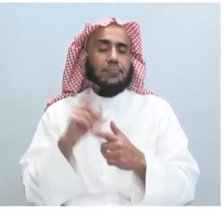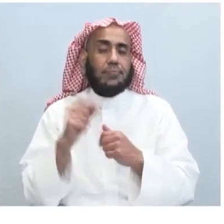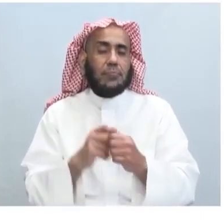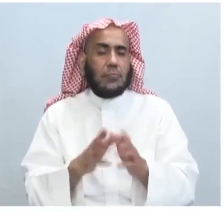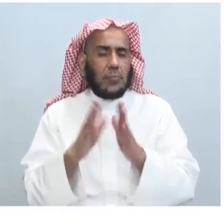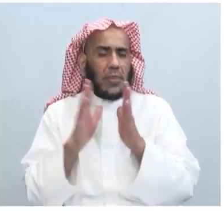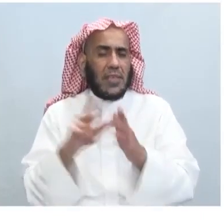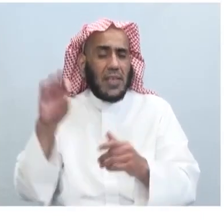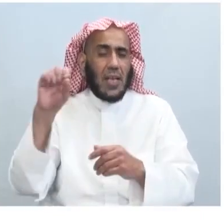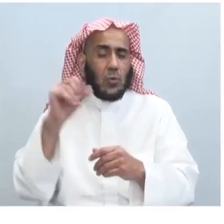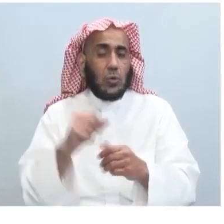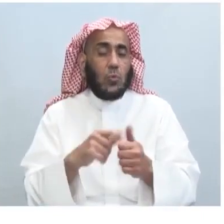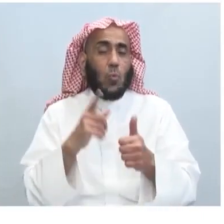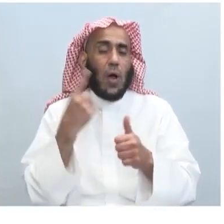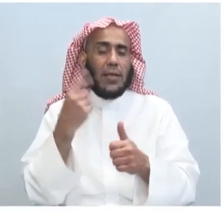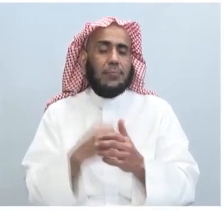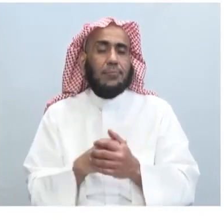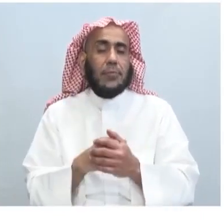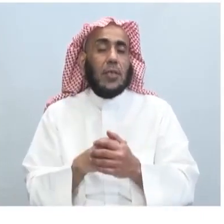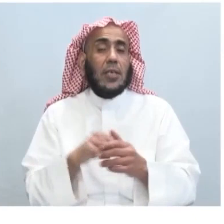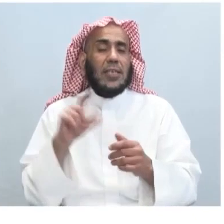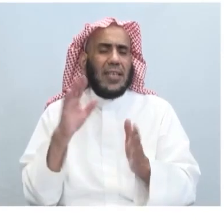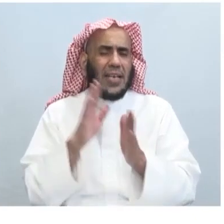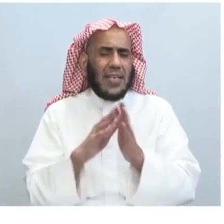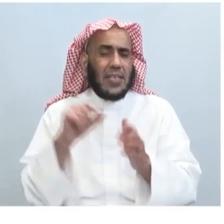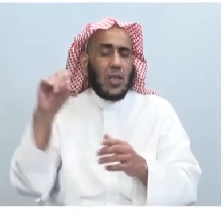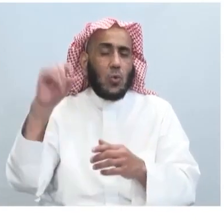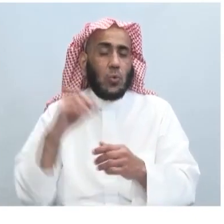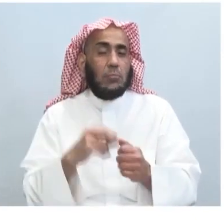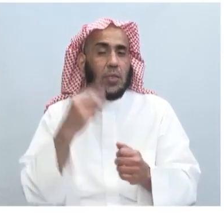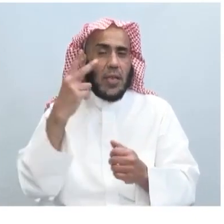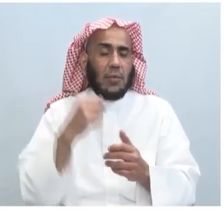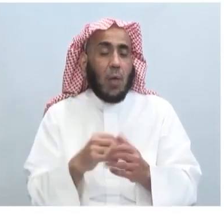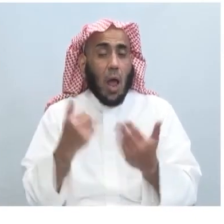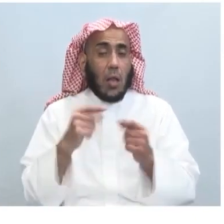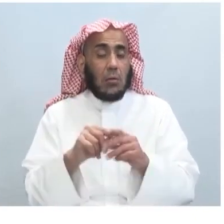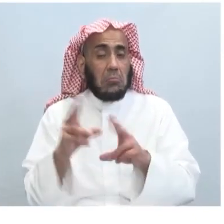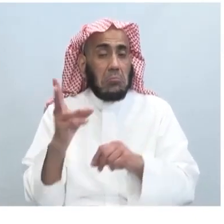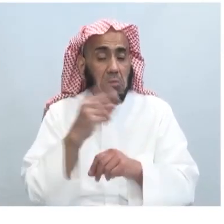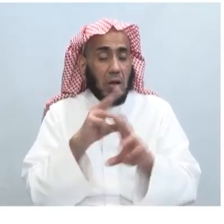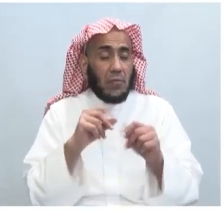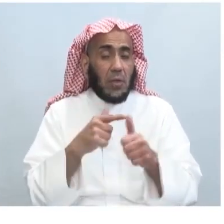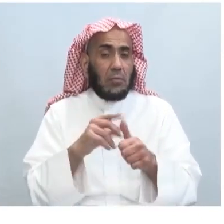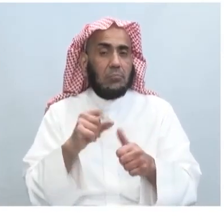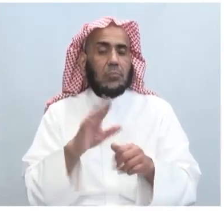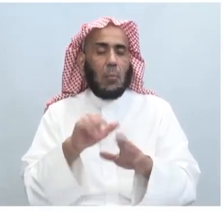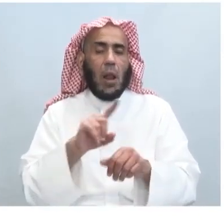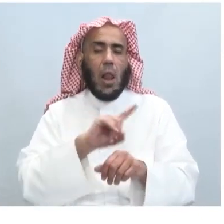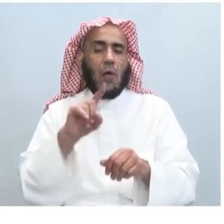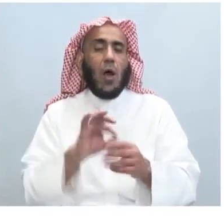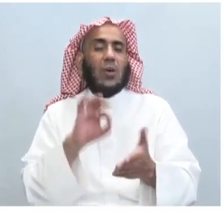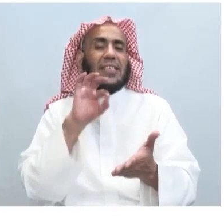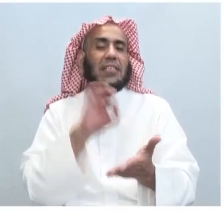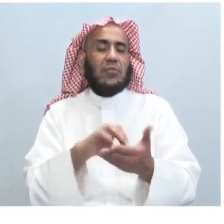لتركيز الهيدروجين واحد تركيز اليود اثنين هل اعطتني نواتج في البدايه طبعا لا فهو